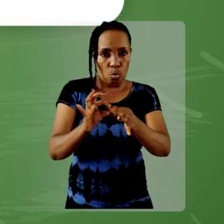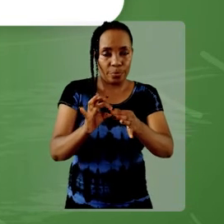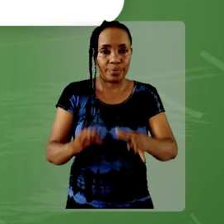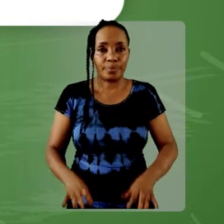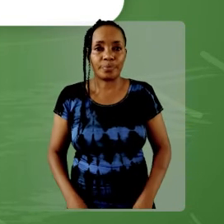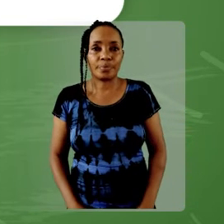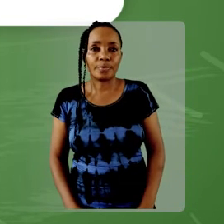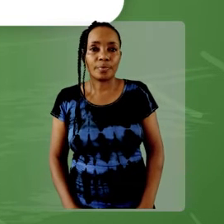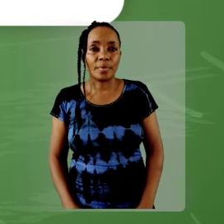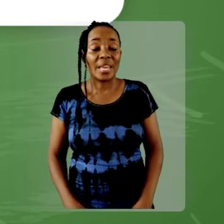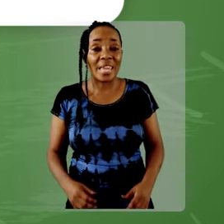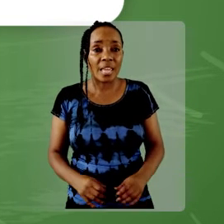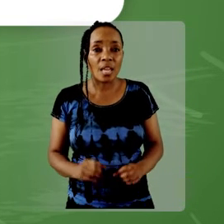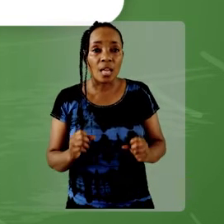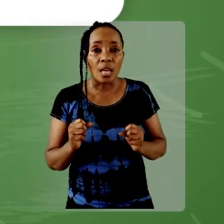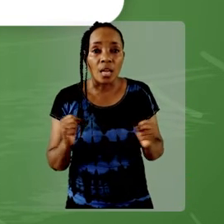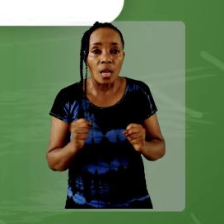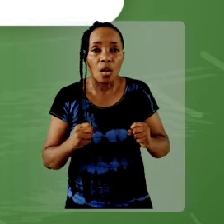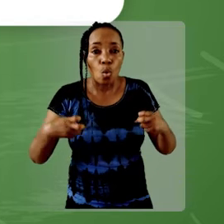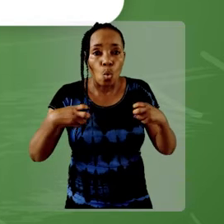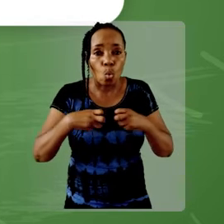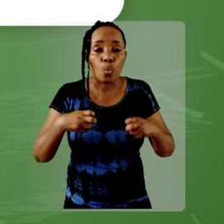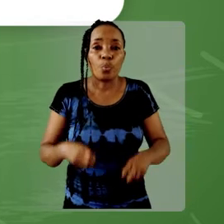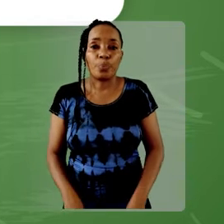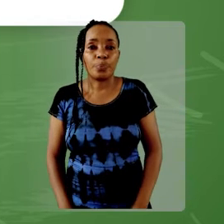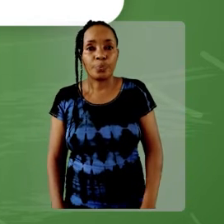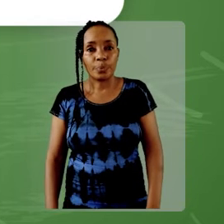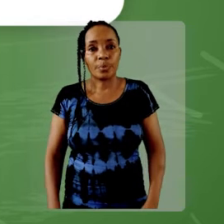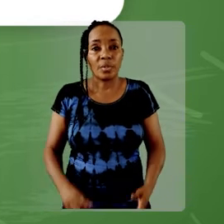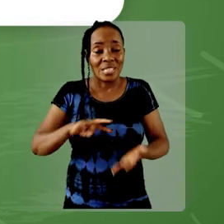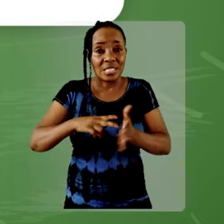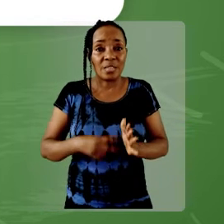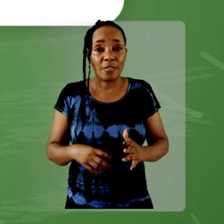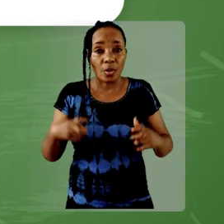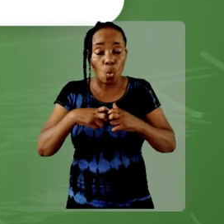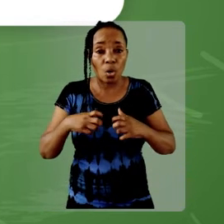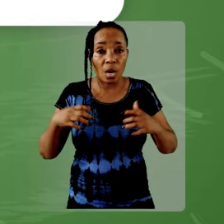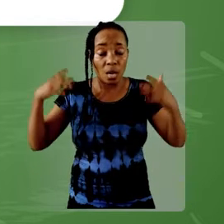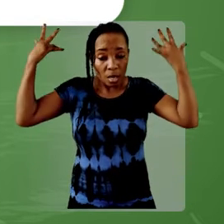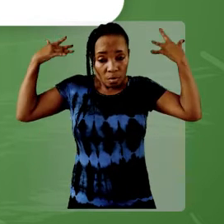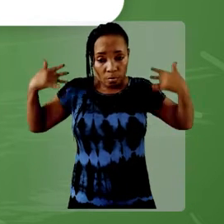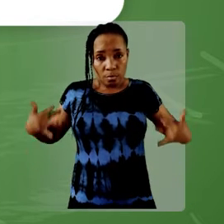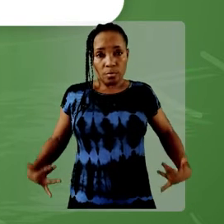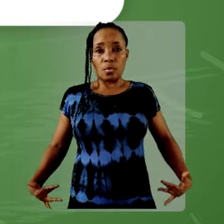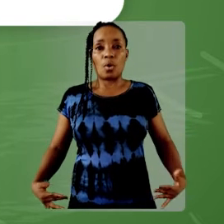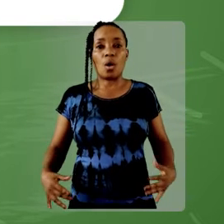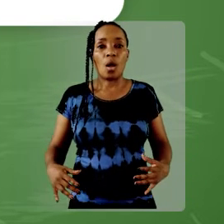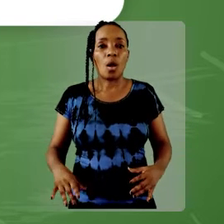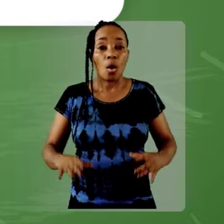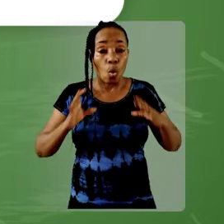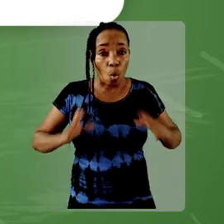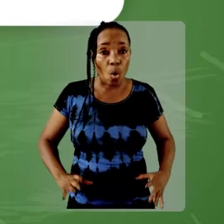L'électrisation, c'est lorsque le courant va traverser le corps, provoquant des